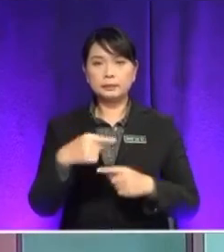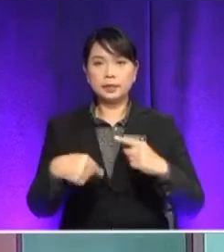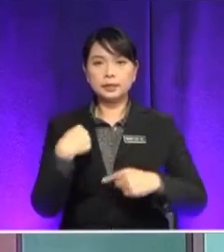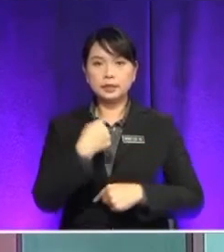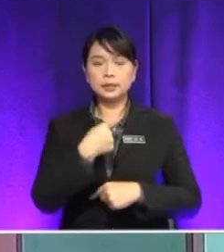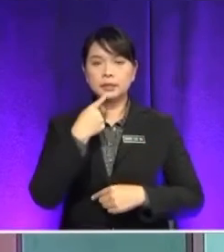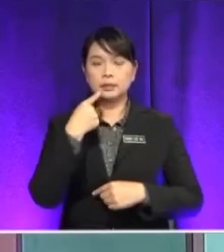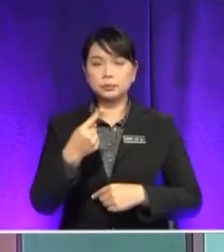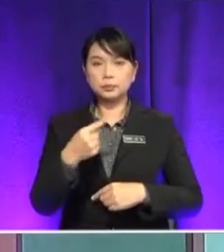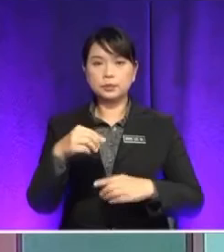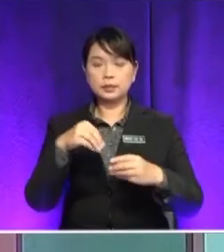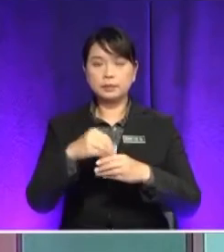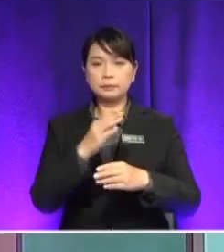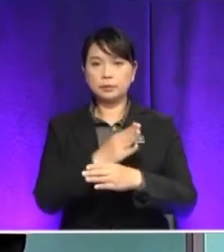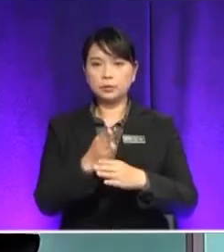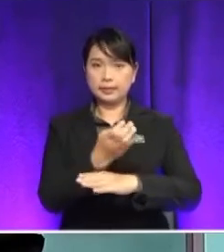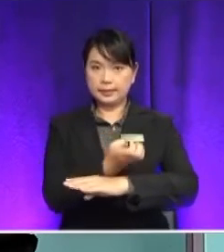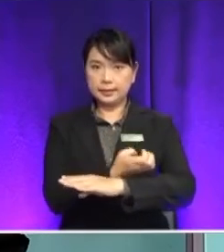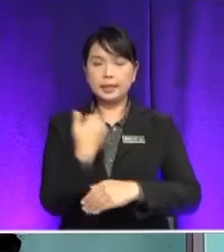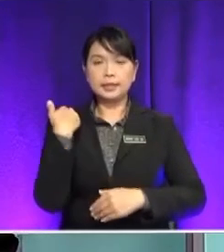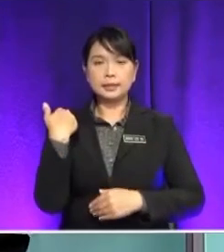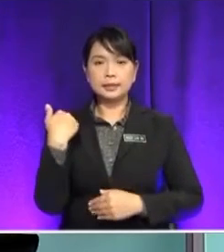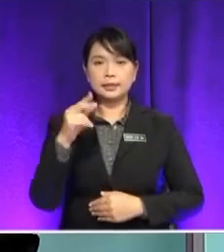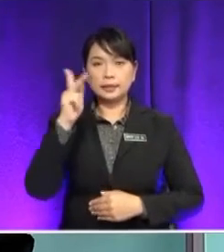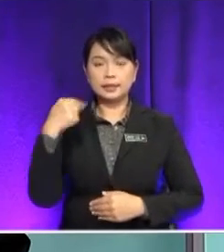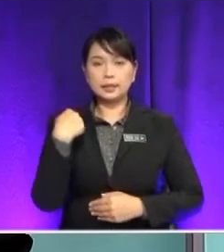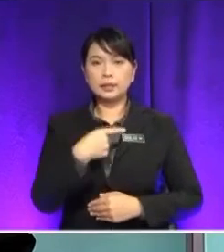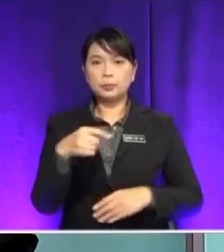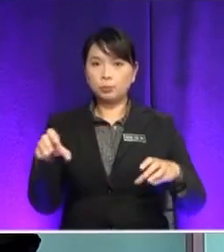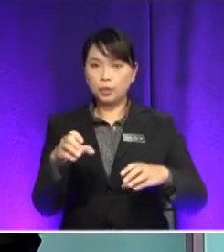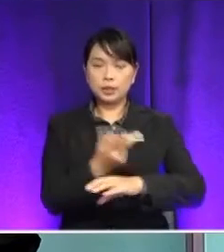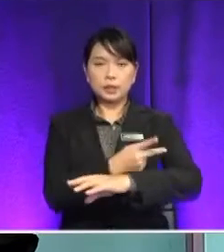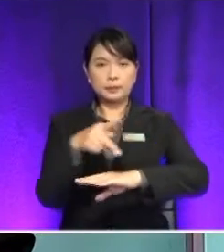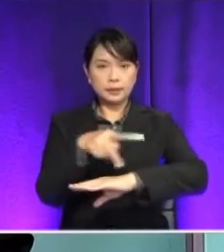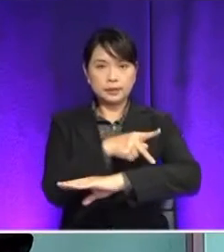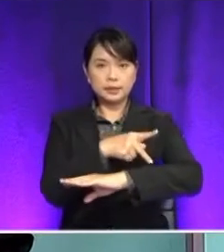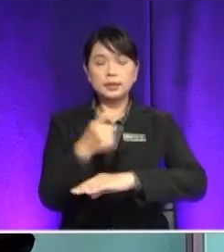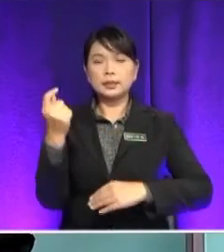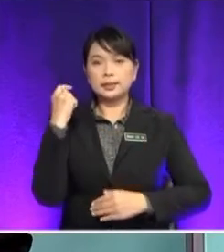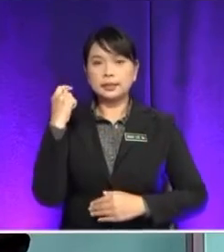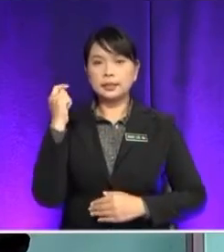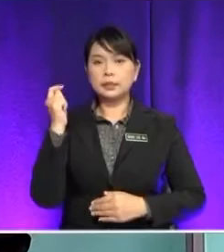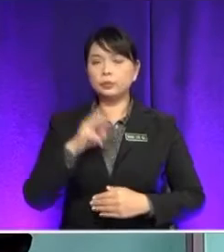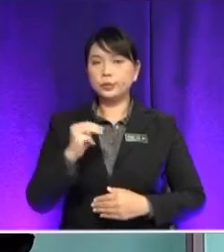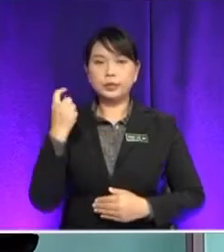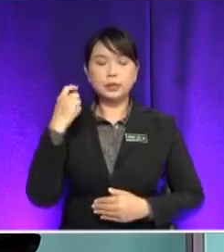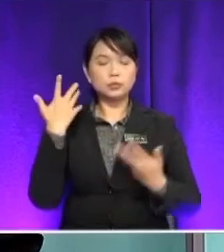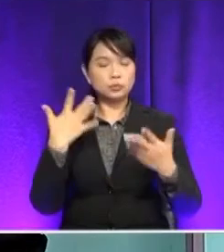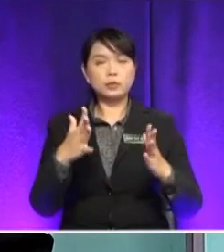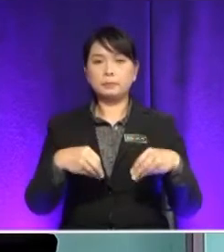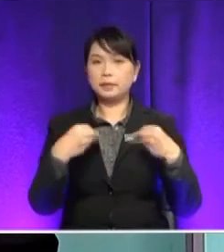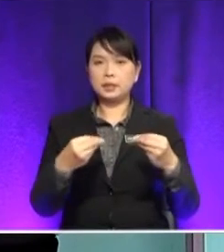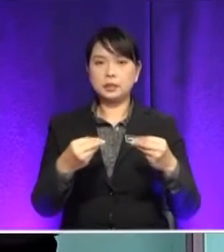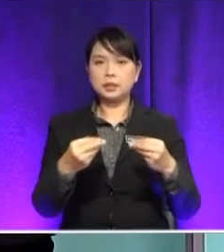ada kaki penempatan betul karena panjang oke yang Pak Udin bagi tadi kita nampak terlalu ringkas dibagi 11 Oke